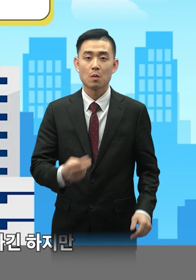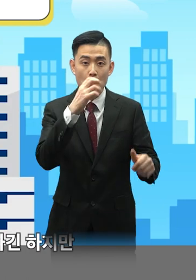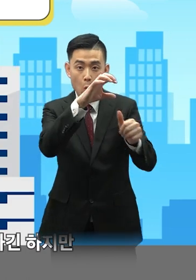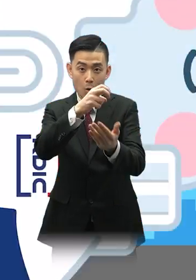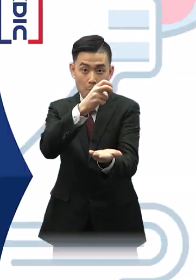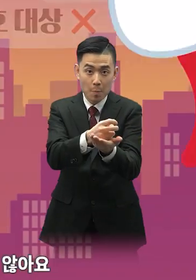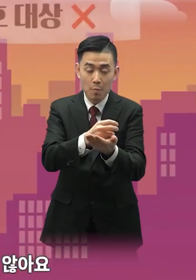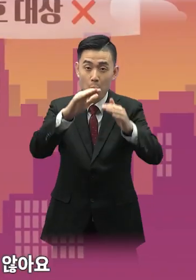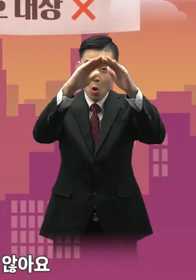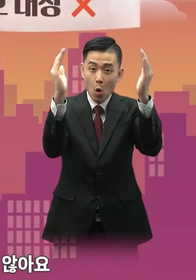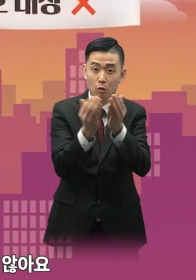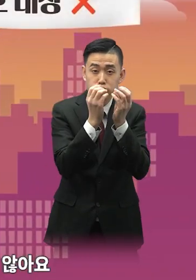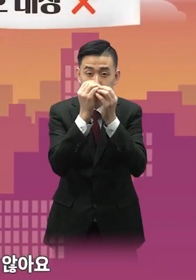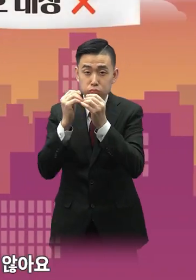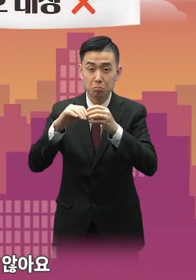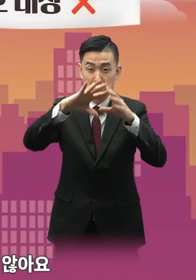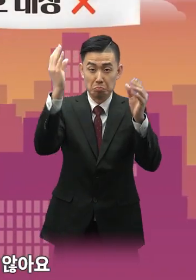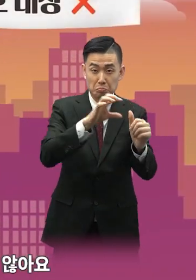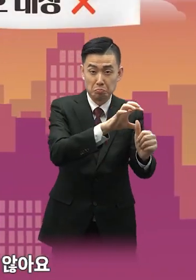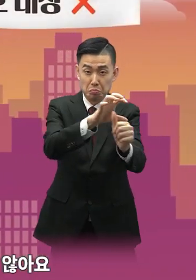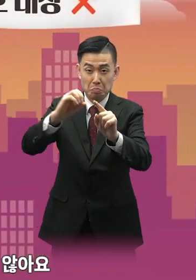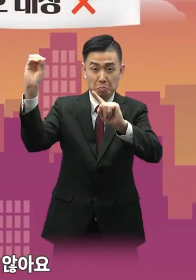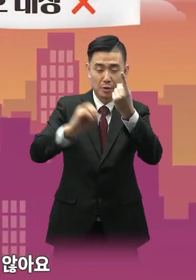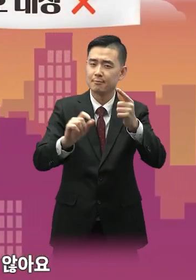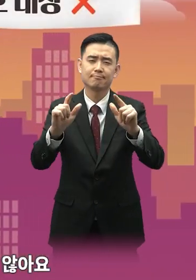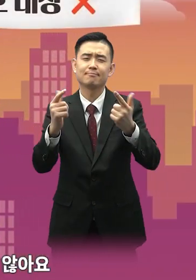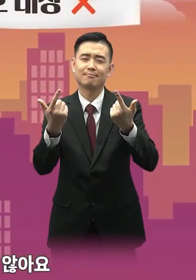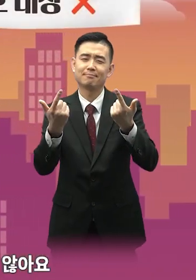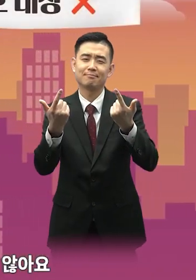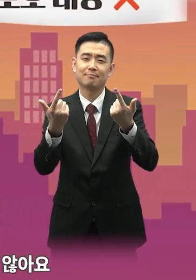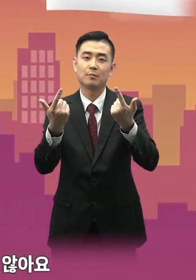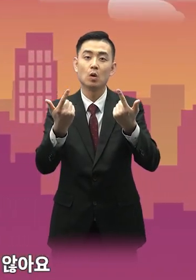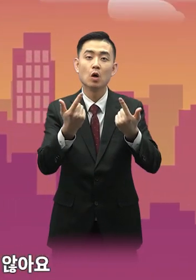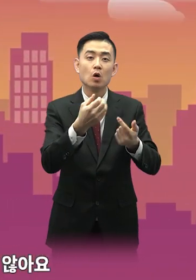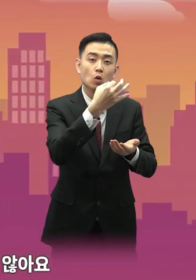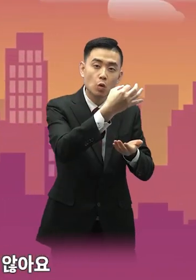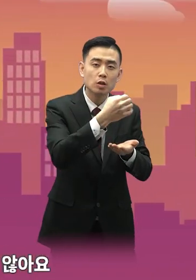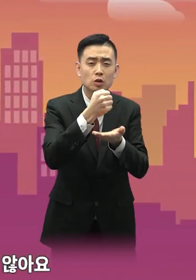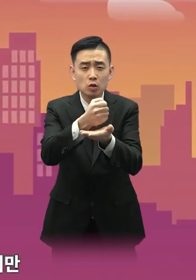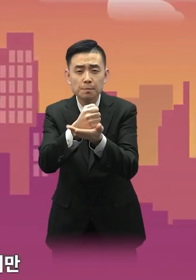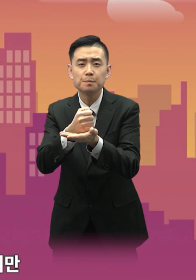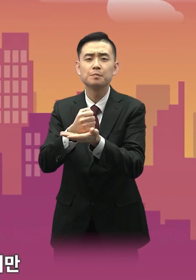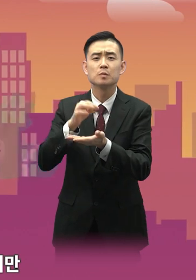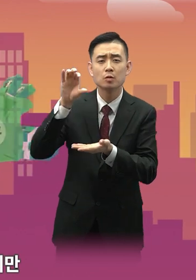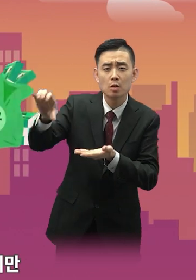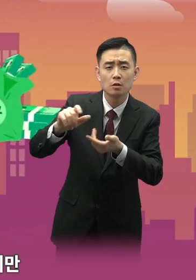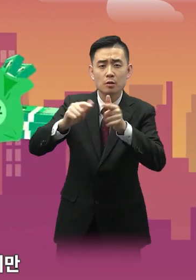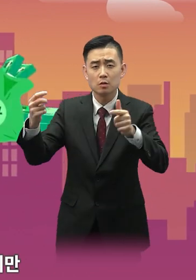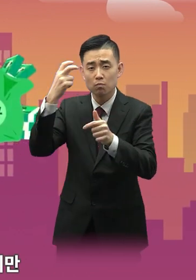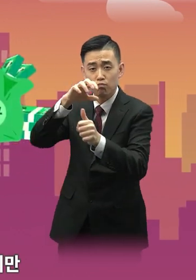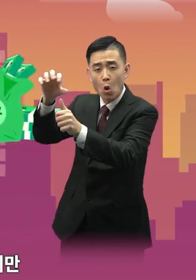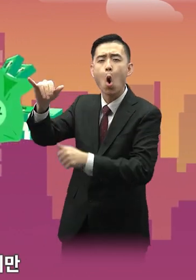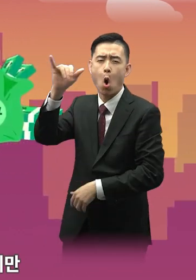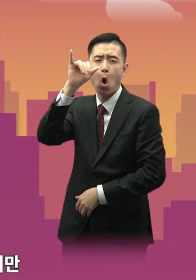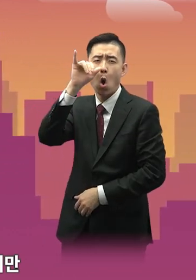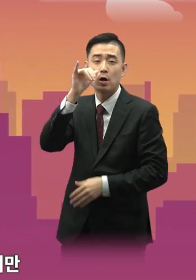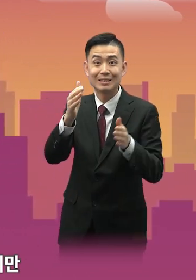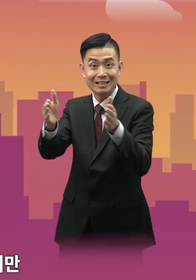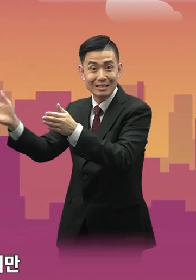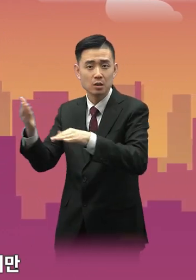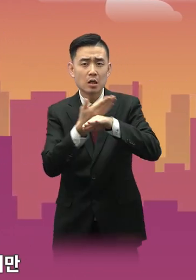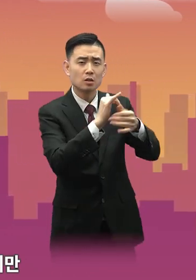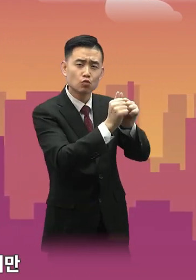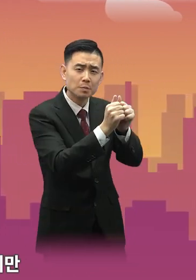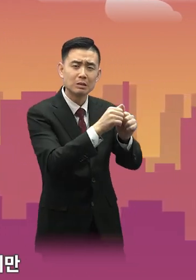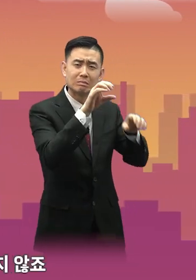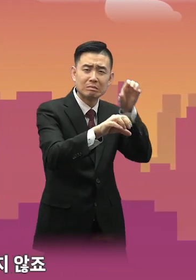다르죠. 예금자 보호제도가 모든 금융상품을 보호하진 않아요. 예금과 적금, 투자자예탁금 등은